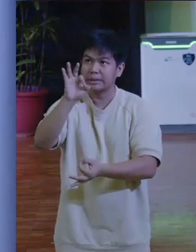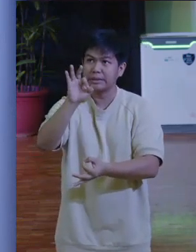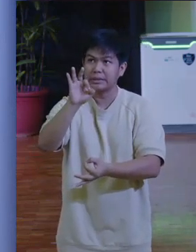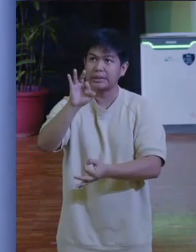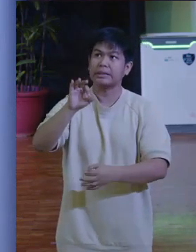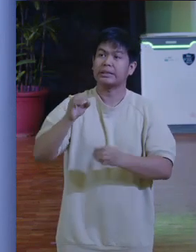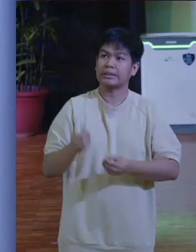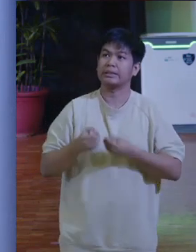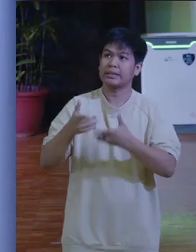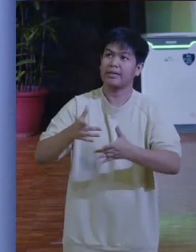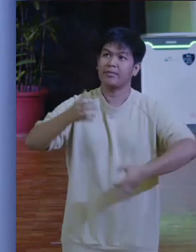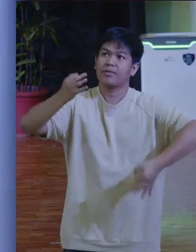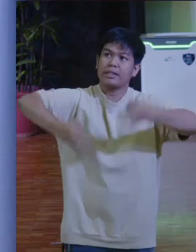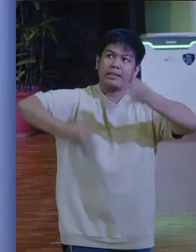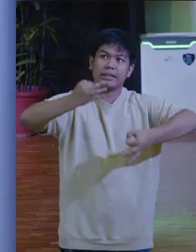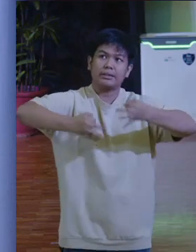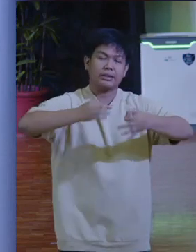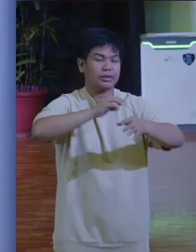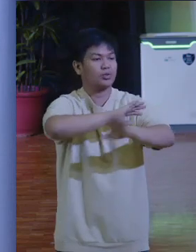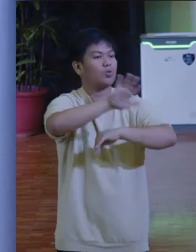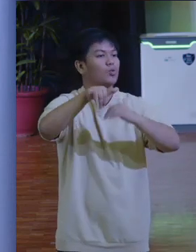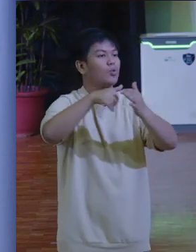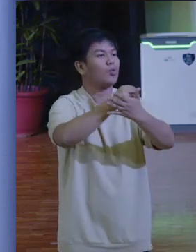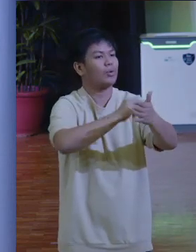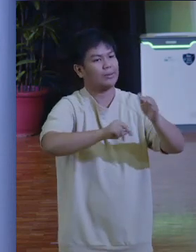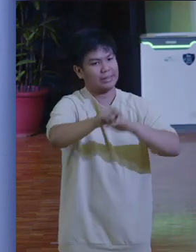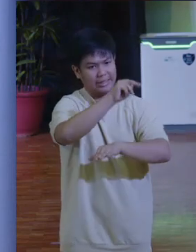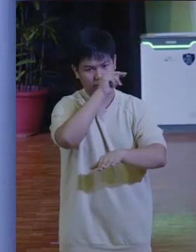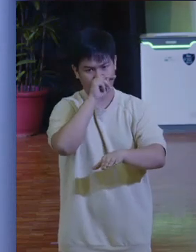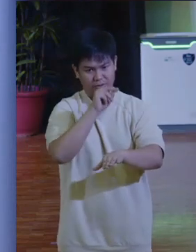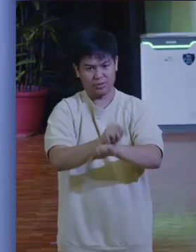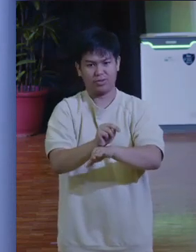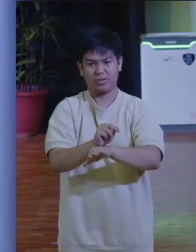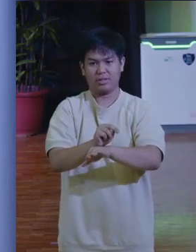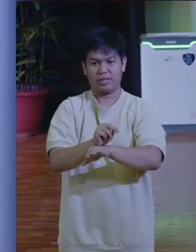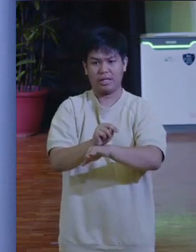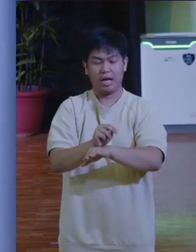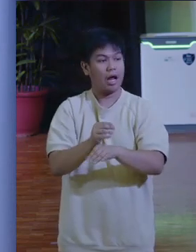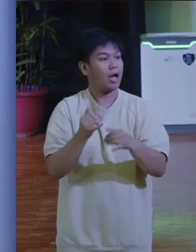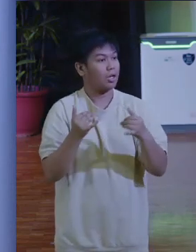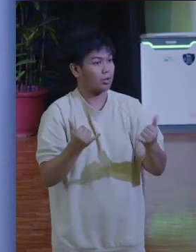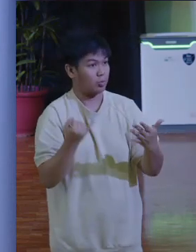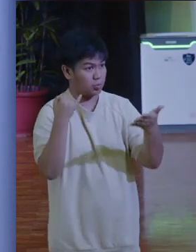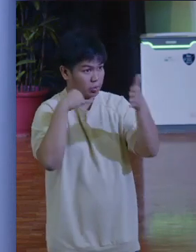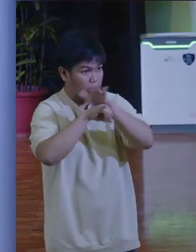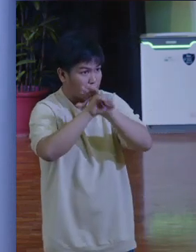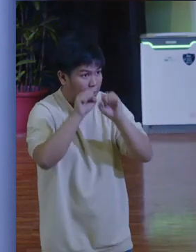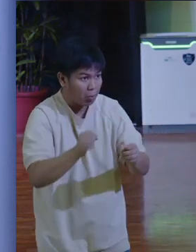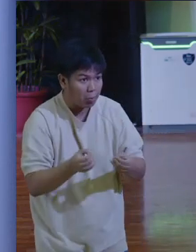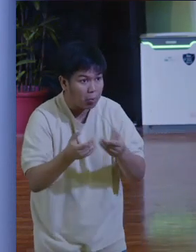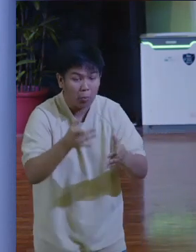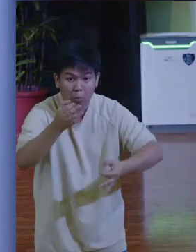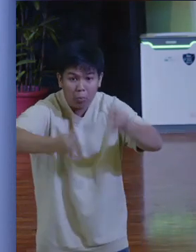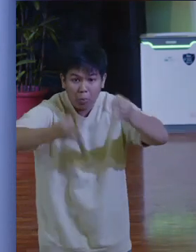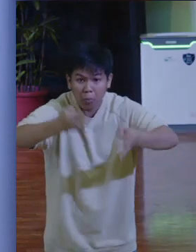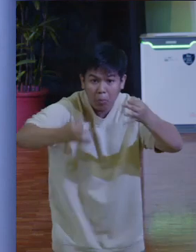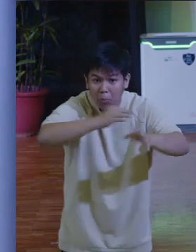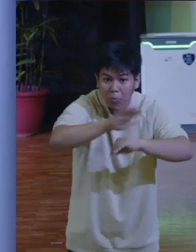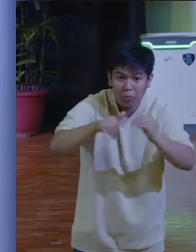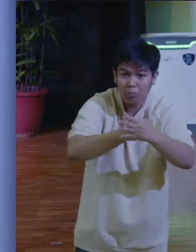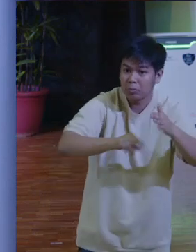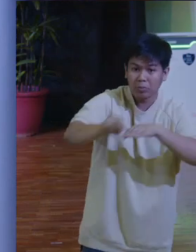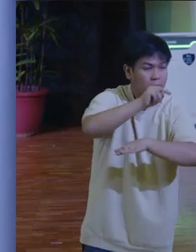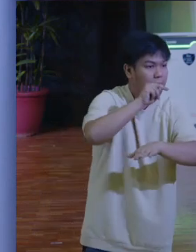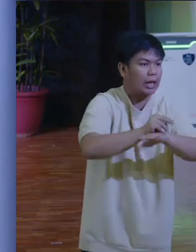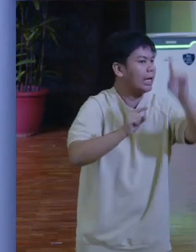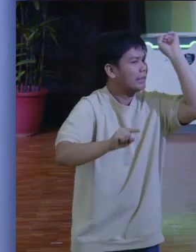him, and he will bring forth justice to the nations. So hindi po si Isaiah ito po ang